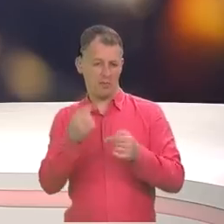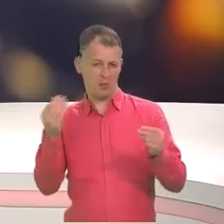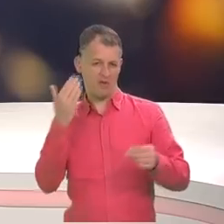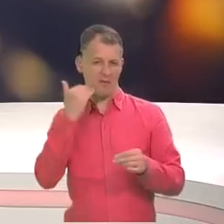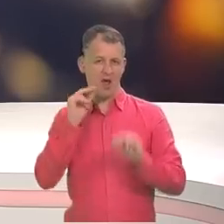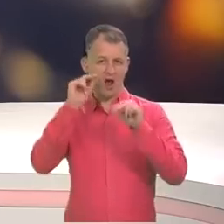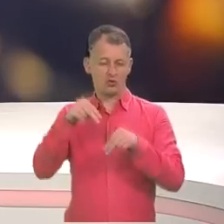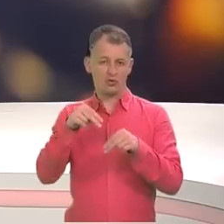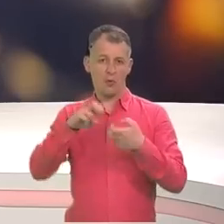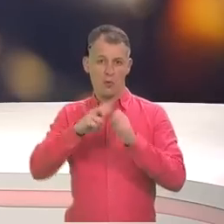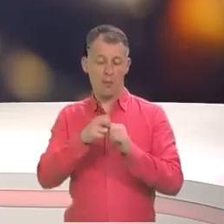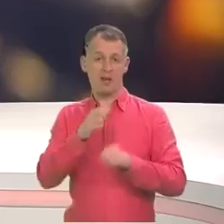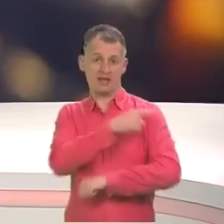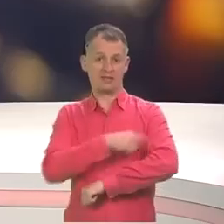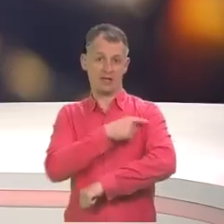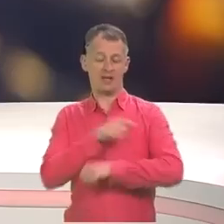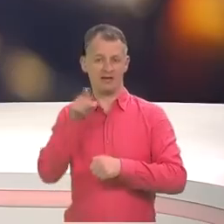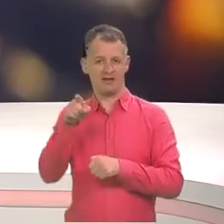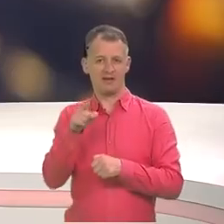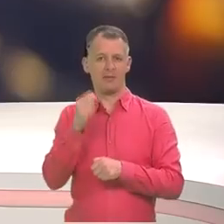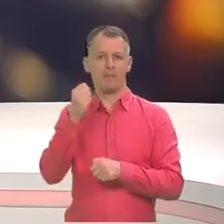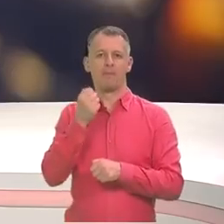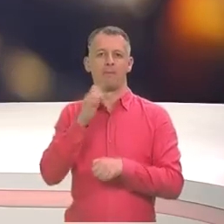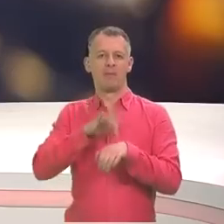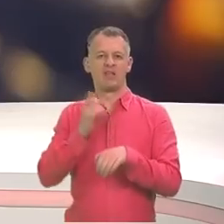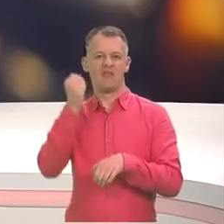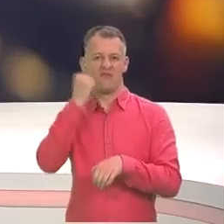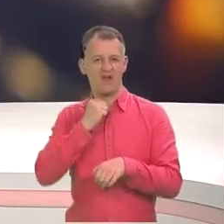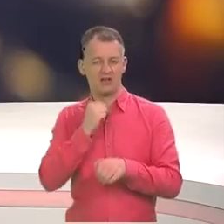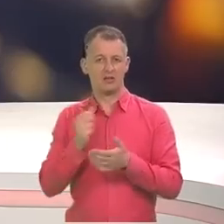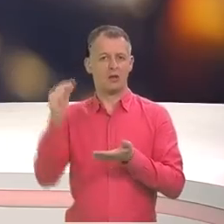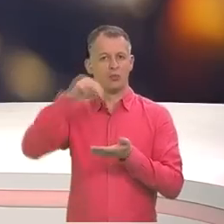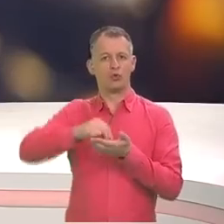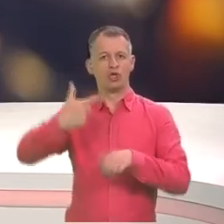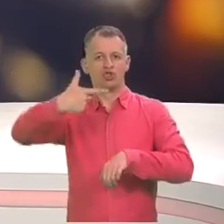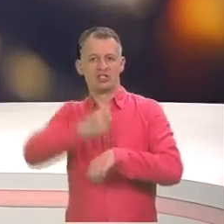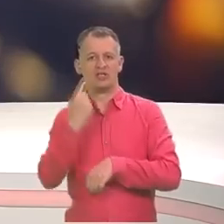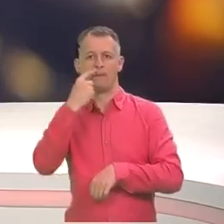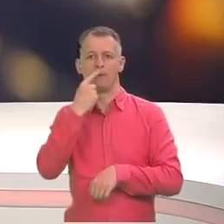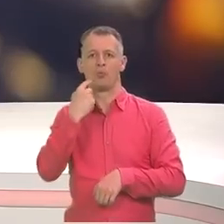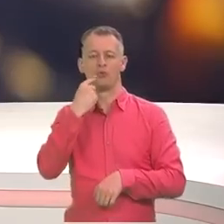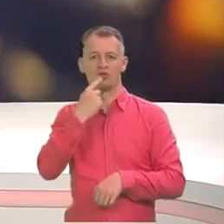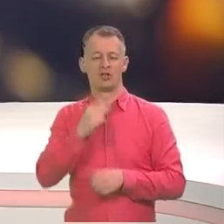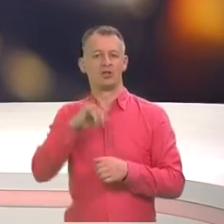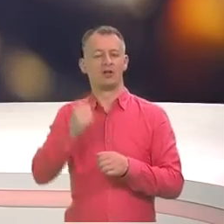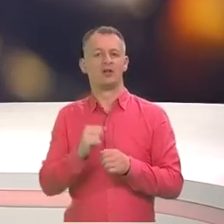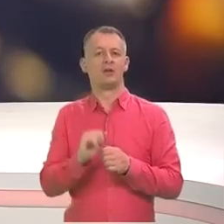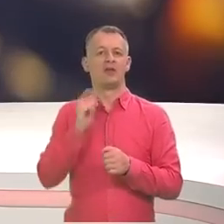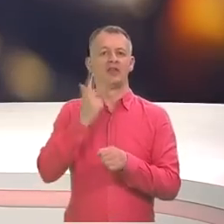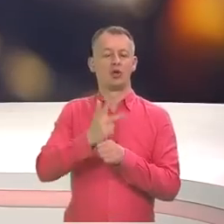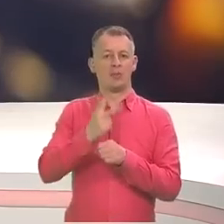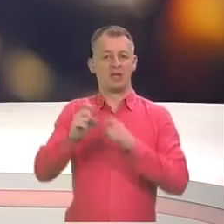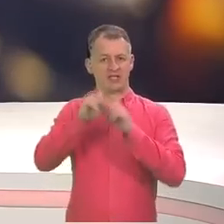ajuns la spital. Așa zisul medic le injecta acid hialuronic în buze și ar fi avut câte 3 intervenții pe zi care țin de medicina